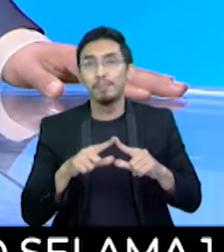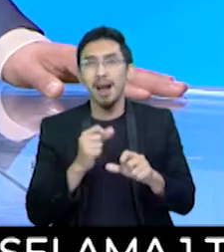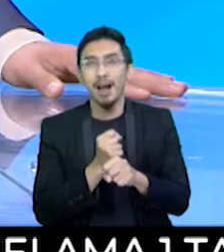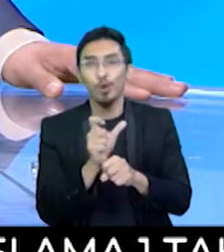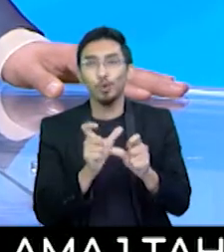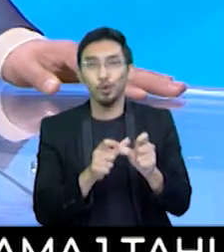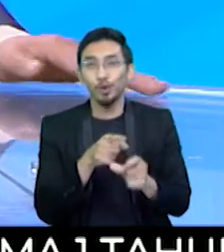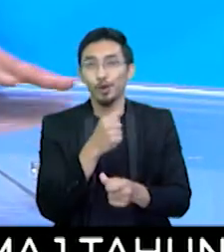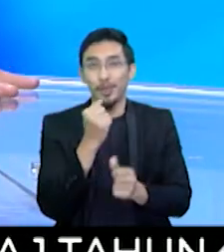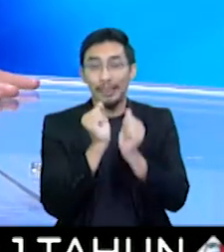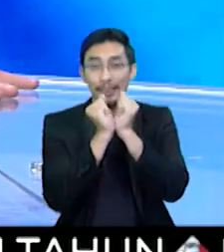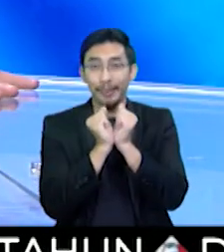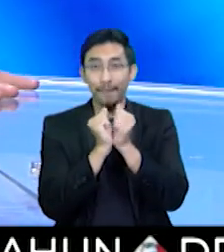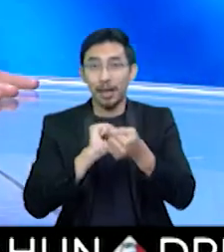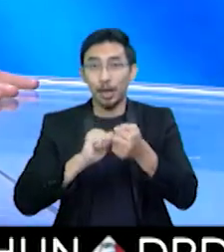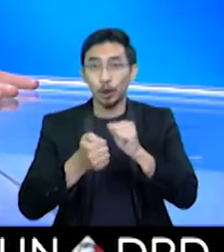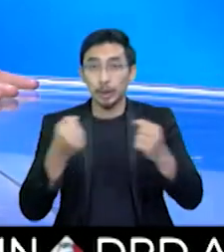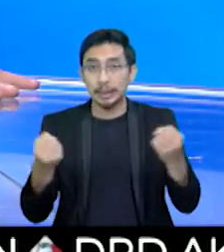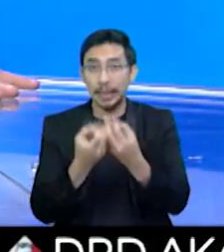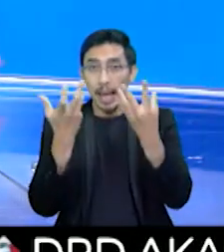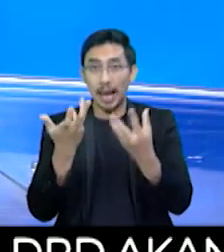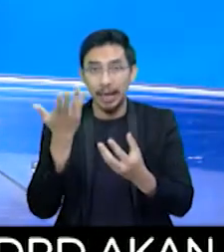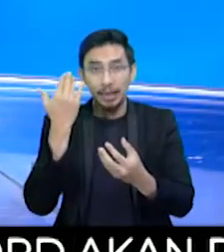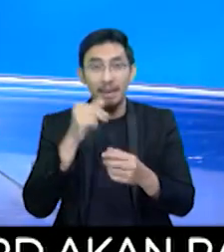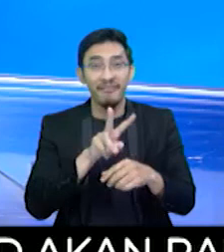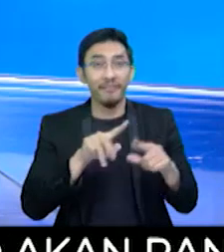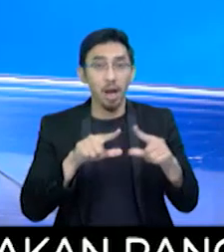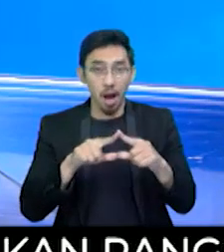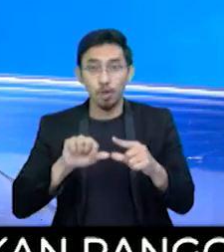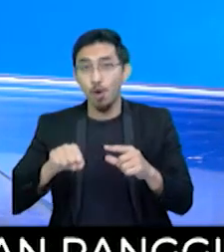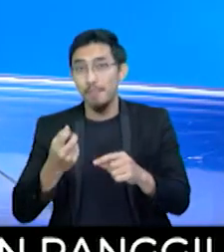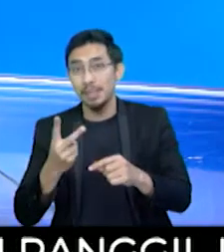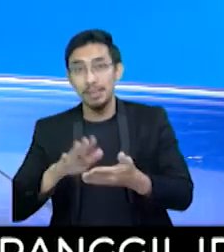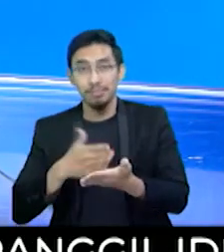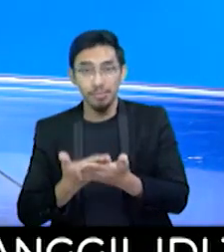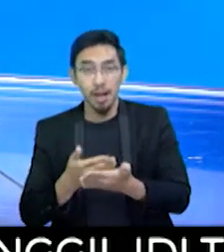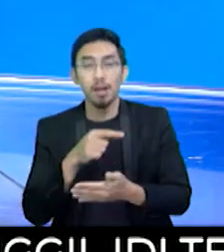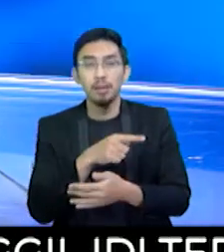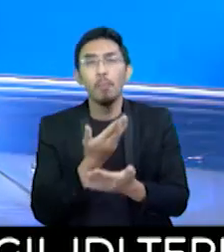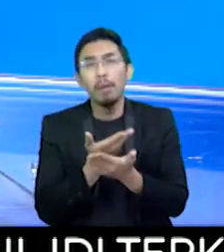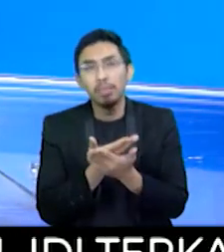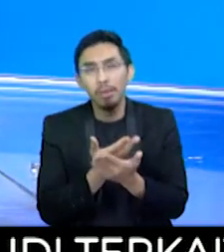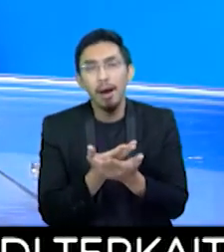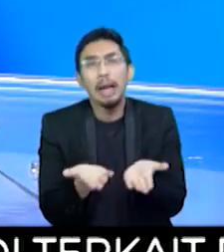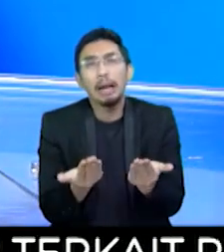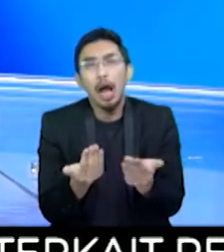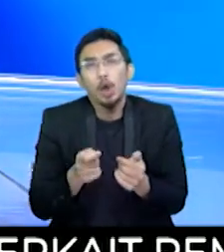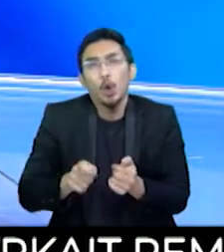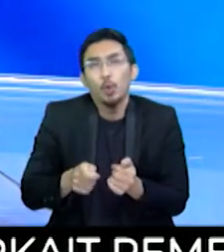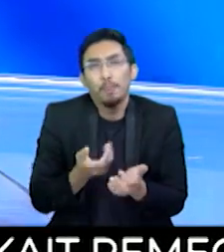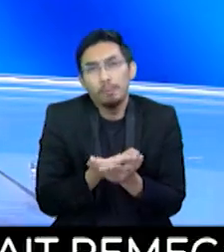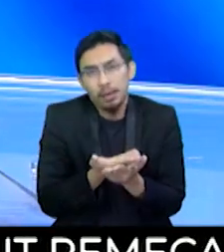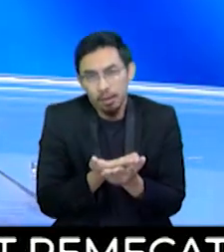Pemirsa, Tubagus Muhammad Jodi terdakwa kasus kecelakaan yang menewaskan Vanessa Angel dan sang suami meminta keringanan hukuman